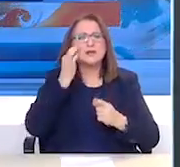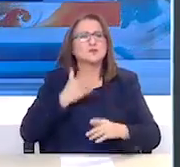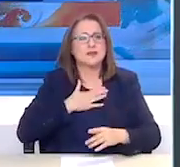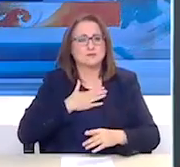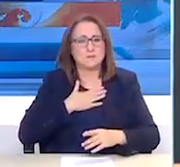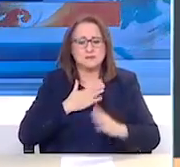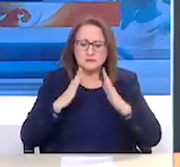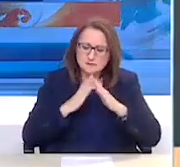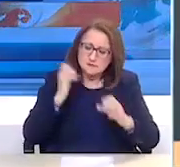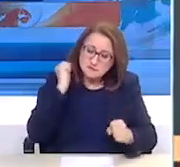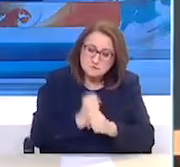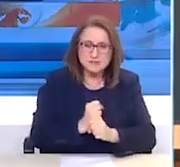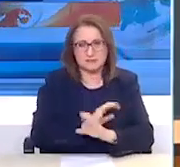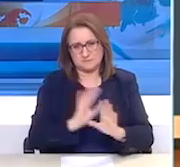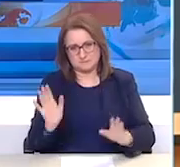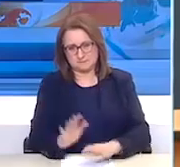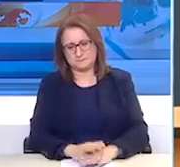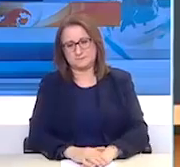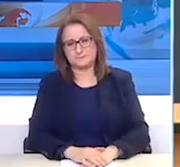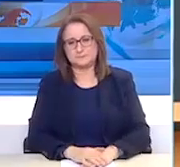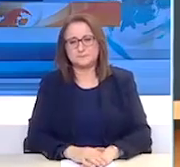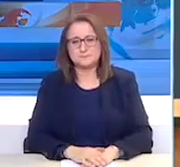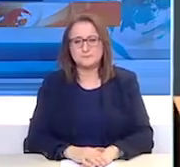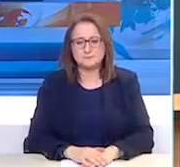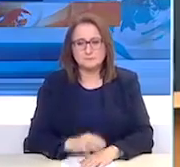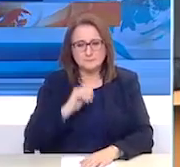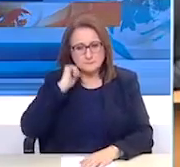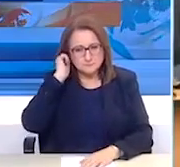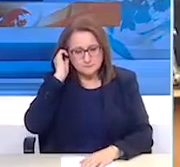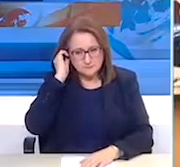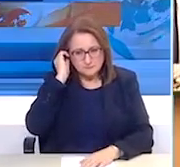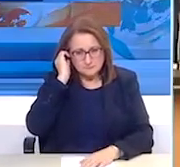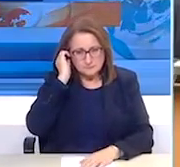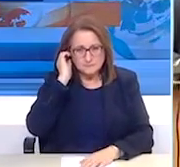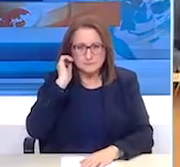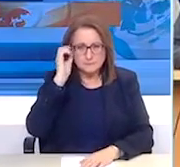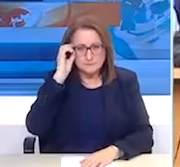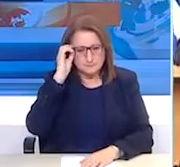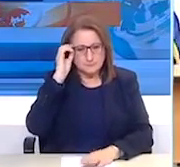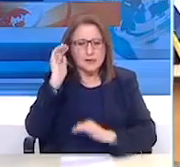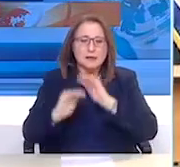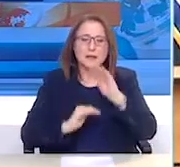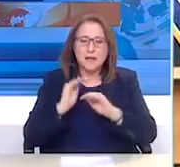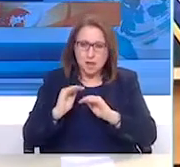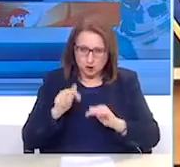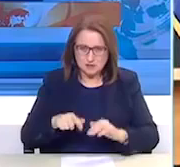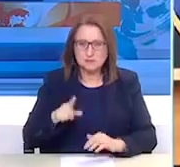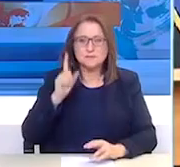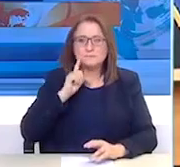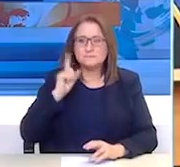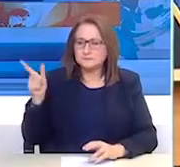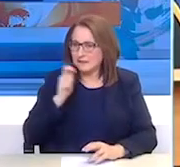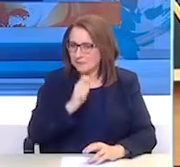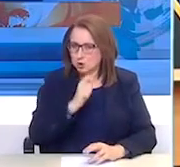Ευχαριστούμε, κύριε Υπουργέ. Να περάσουμε σε ερωτήσεις. Η κυρία Βλεπάκη από τον τηλεοπτικό σταθμό Open. Κύριε καθηγητά,